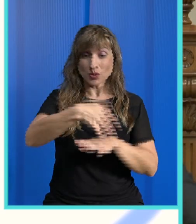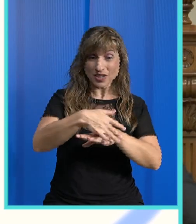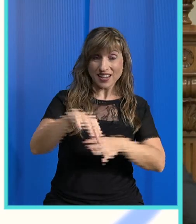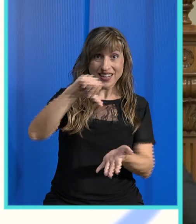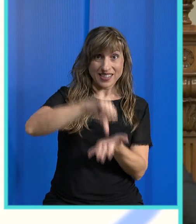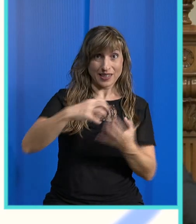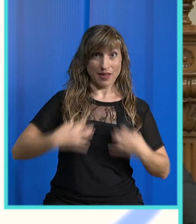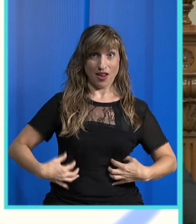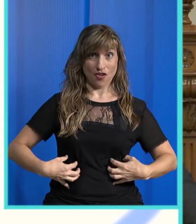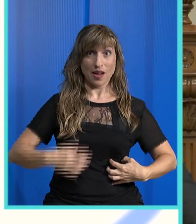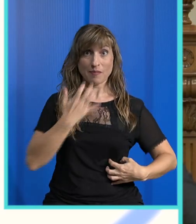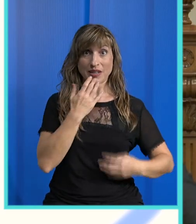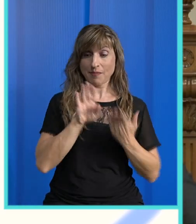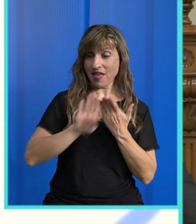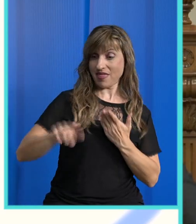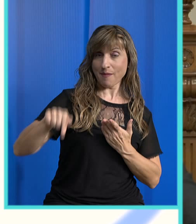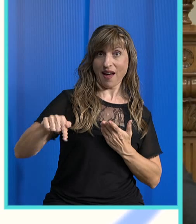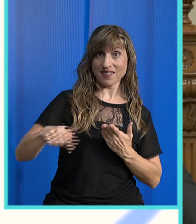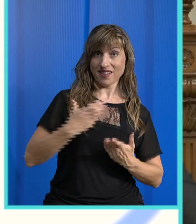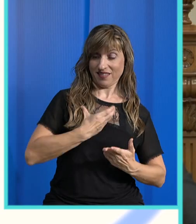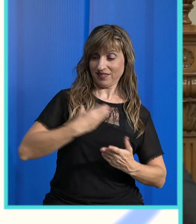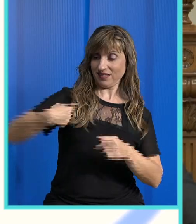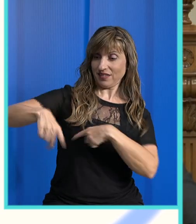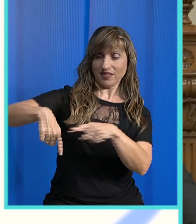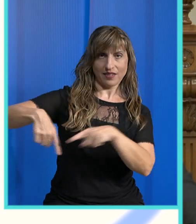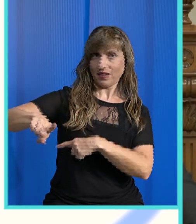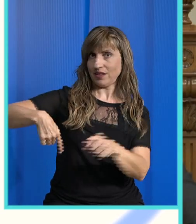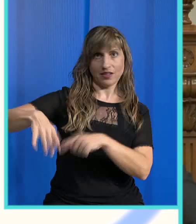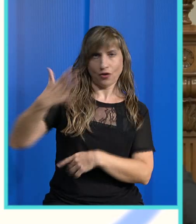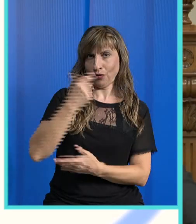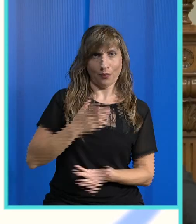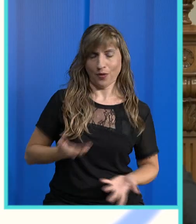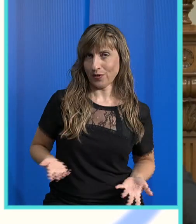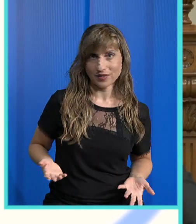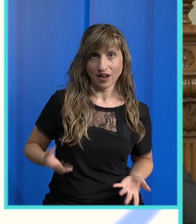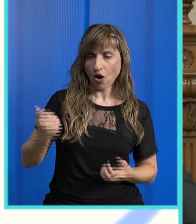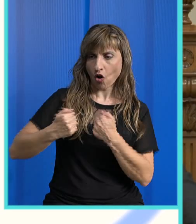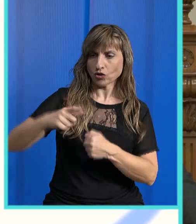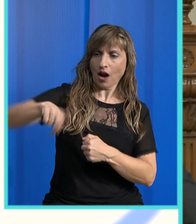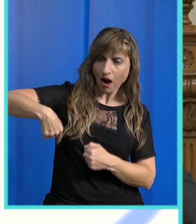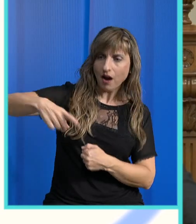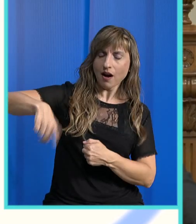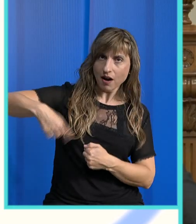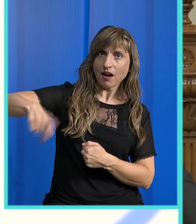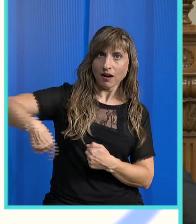exemple, el que tenim davant, doncs no pot seguir sent una carretera i això ho hem de fer compatible